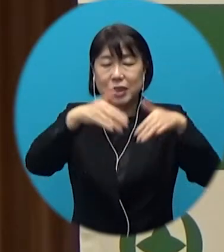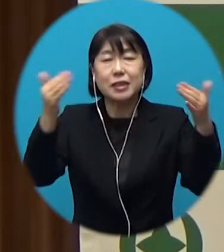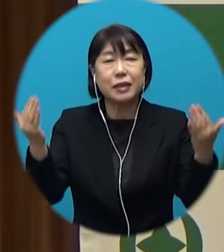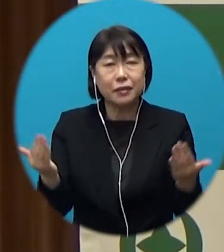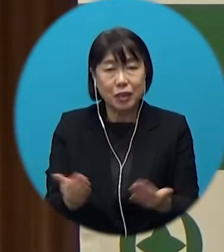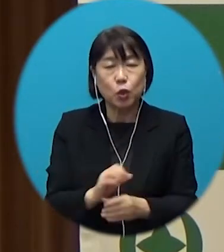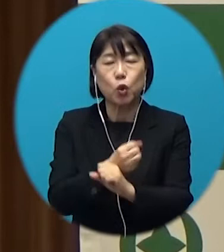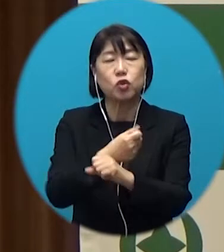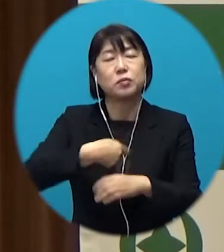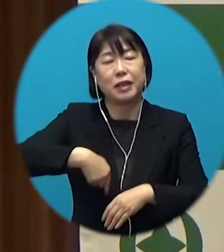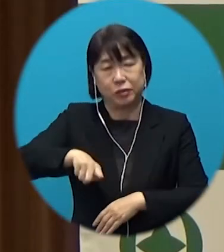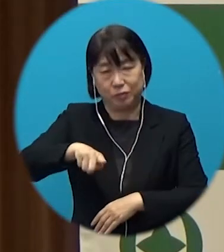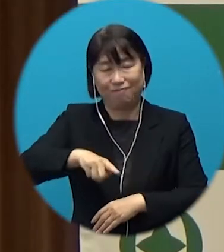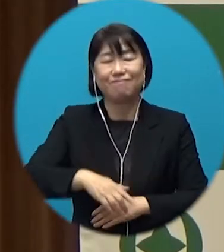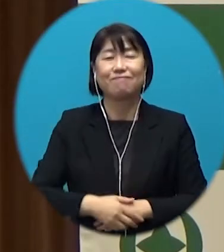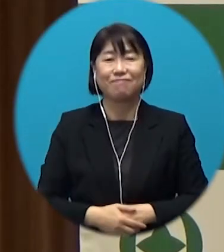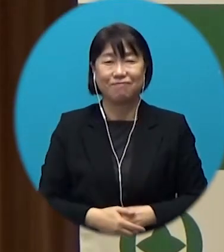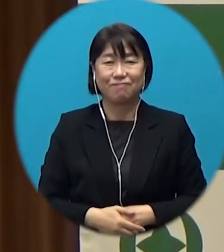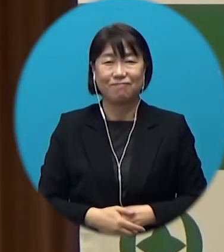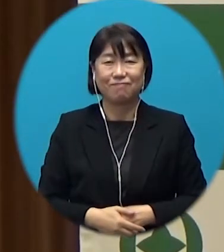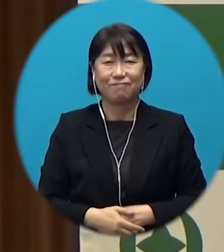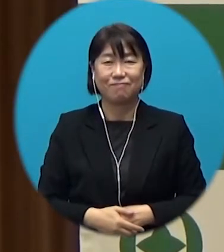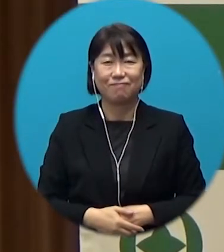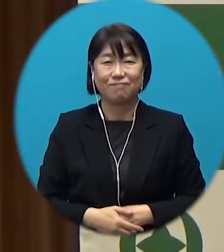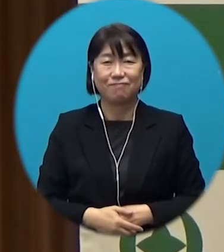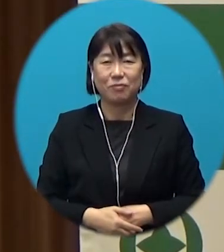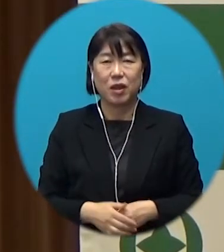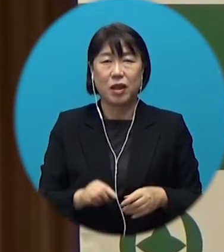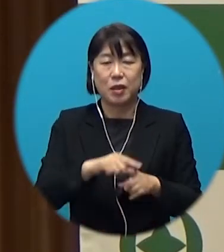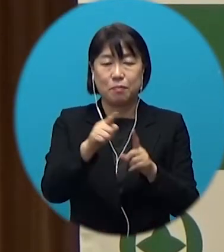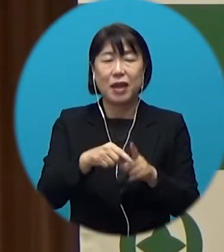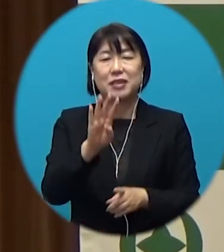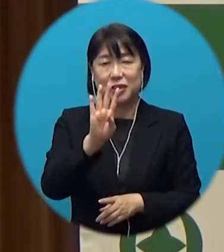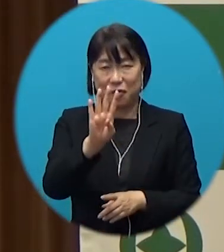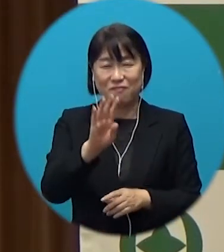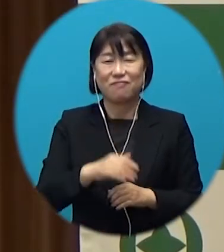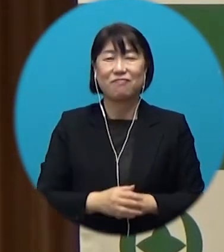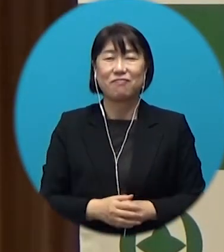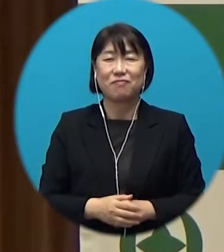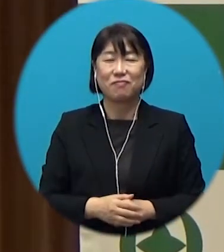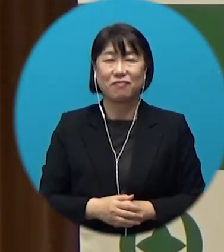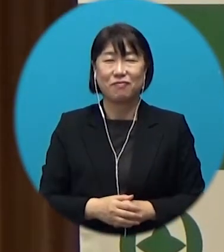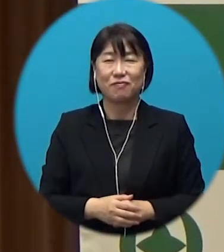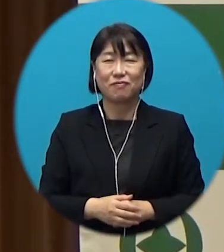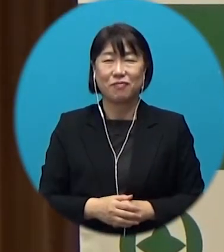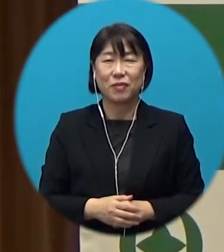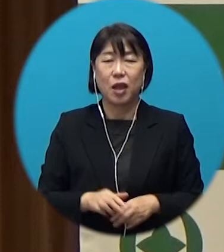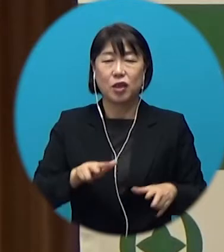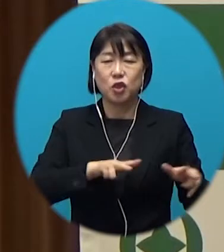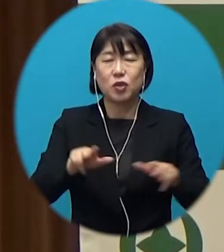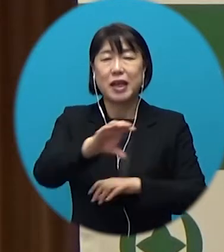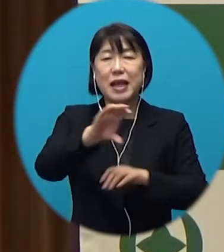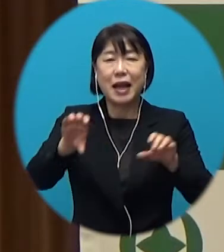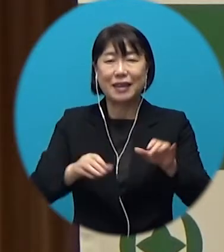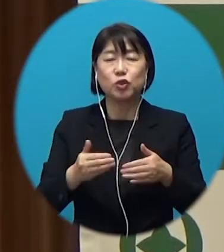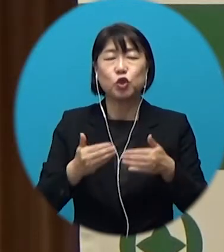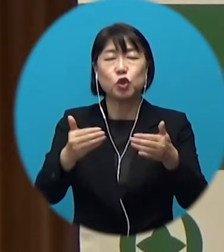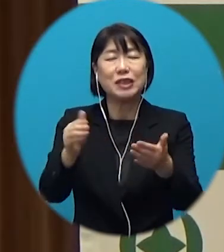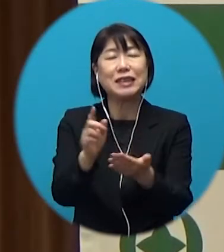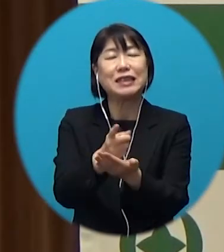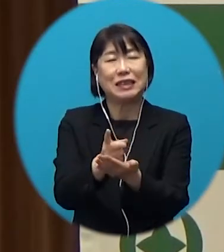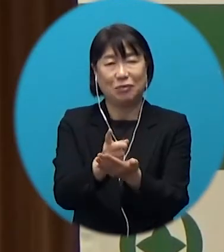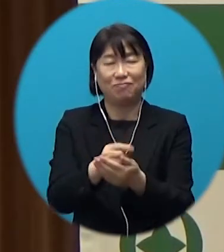いと考えております。4ページをお願いいたします。続いて、行政改革推進指針になりますけれども